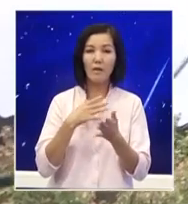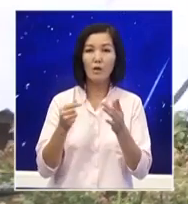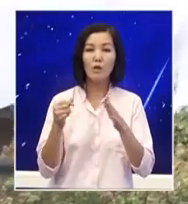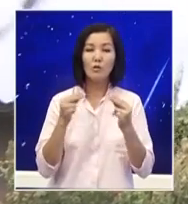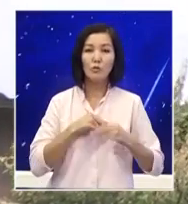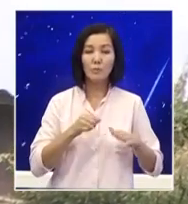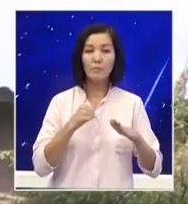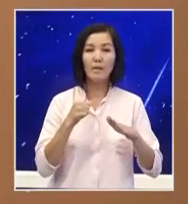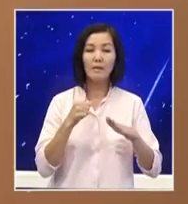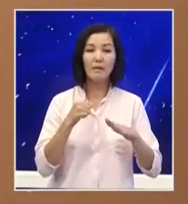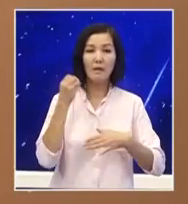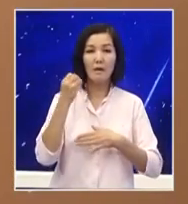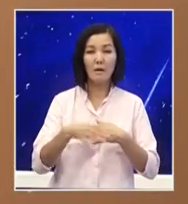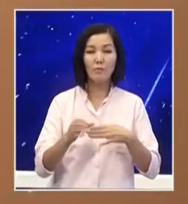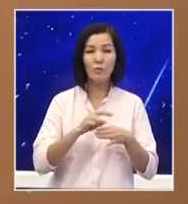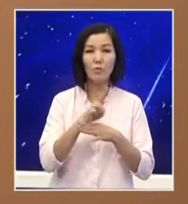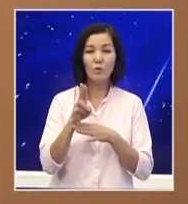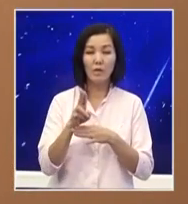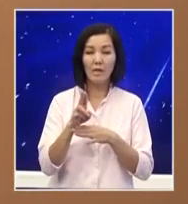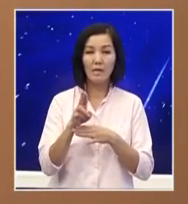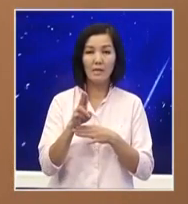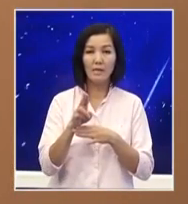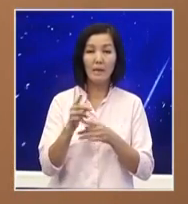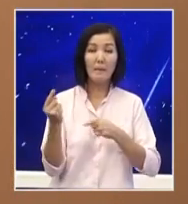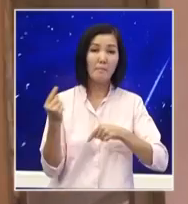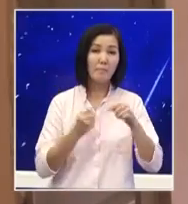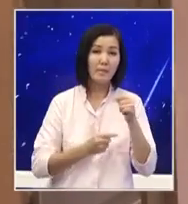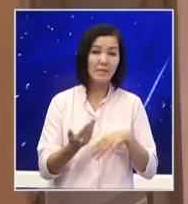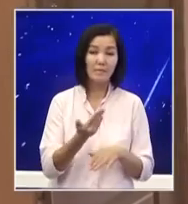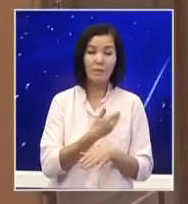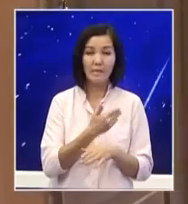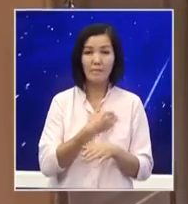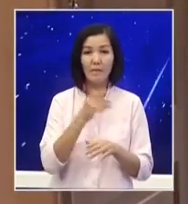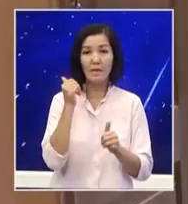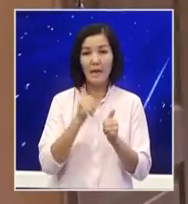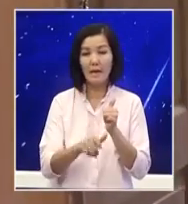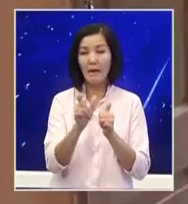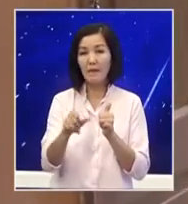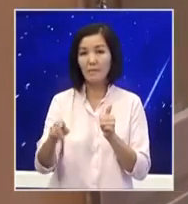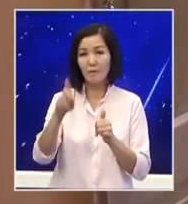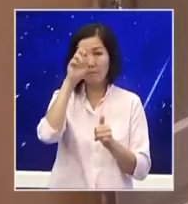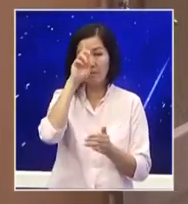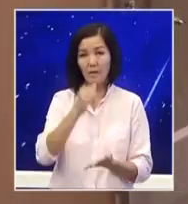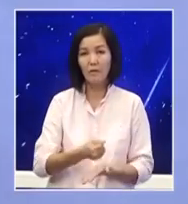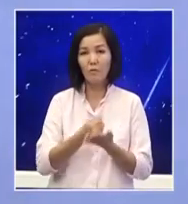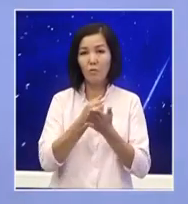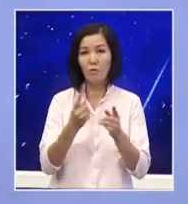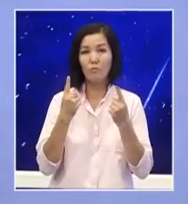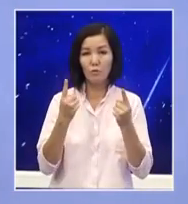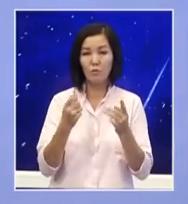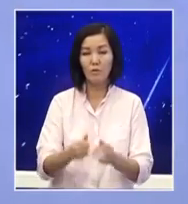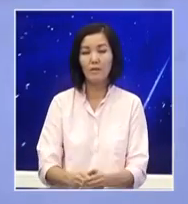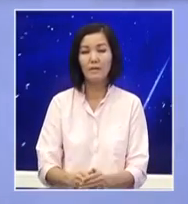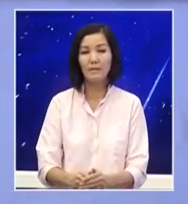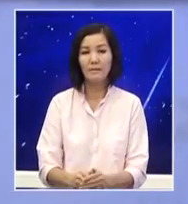қамту орталығы мамандарының айтуынша, бизнесті бастаймын деген әр жұмыссыз азаматқа мемлекеттен қолдау зор. Сосын